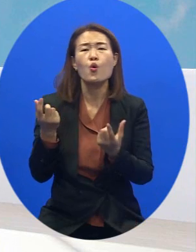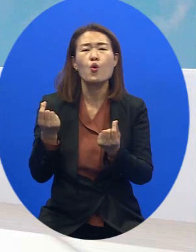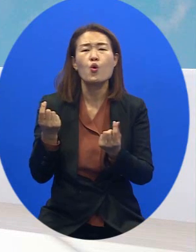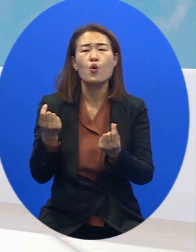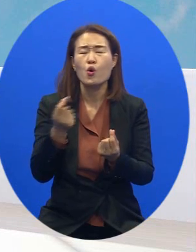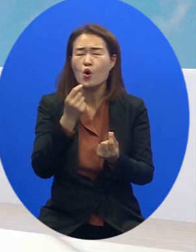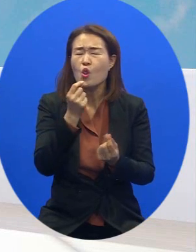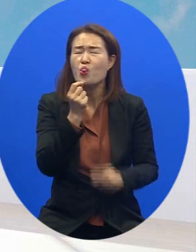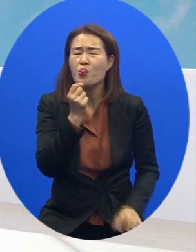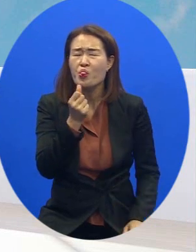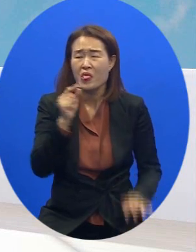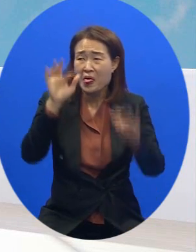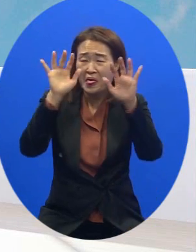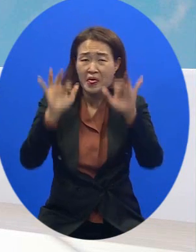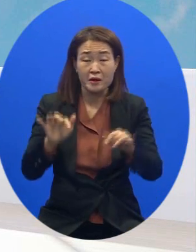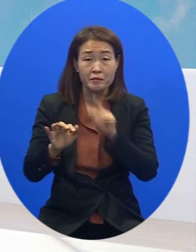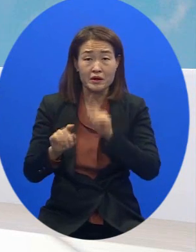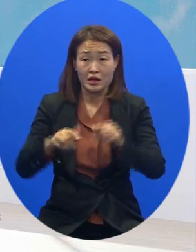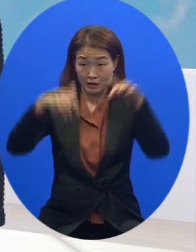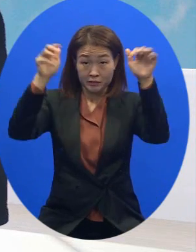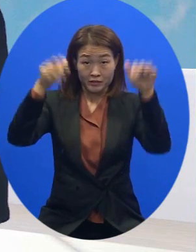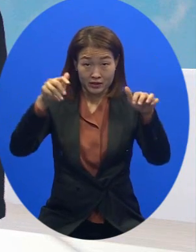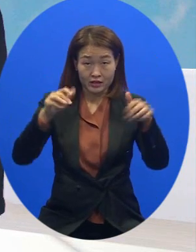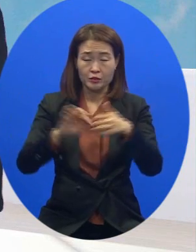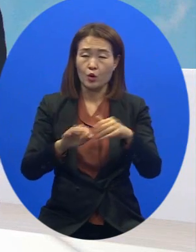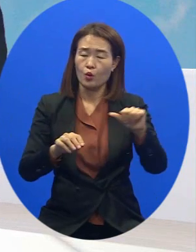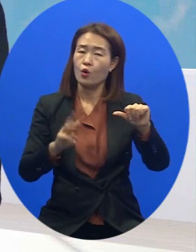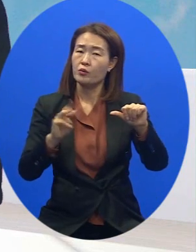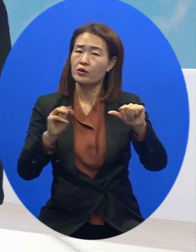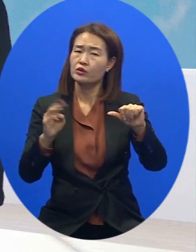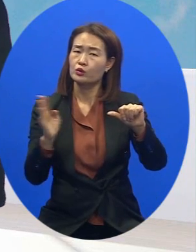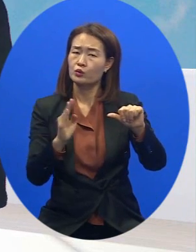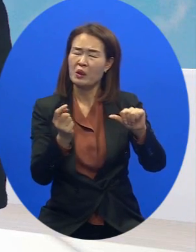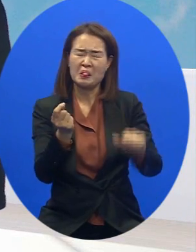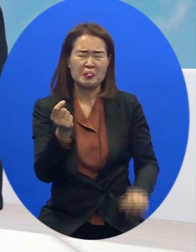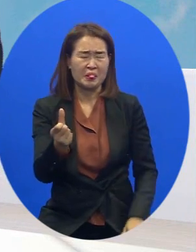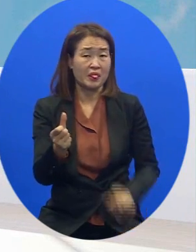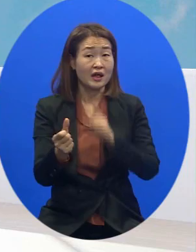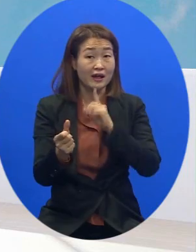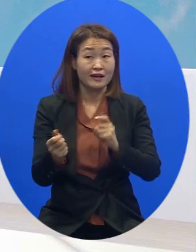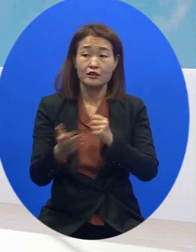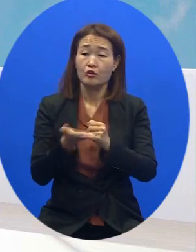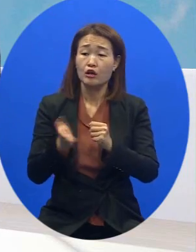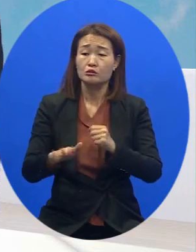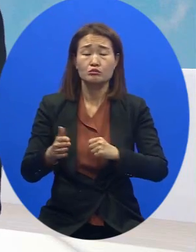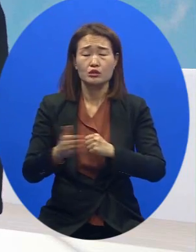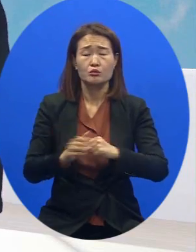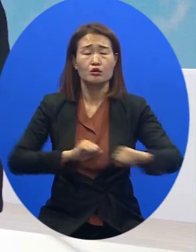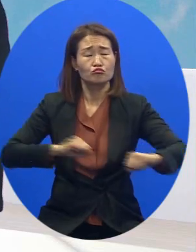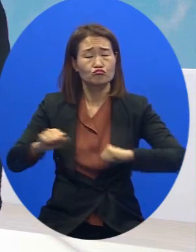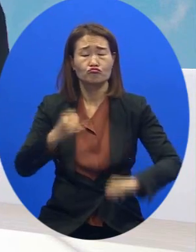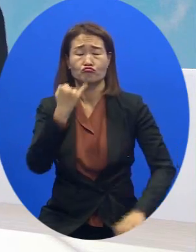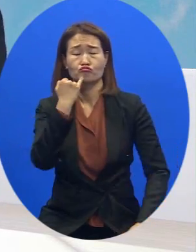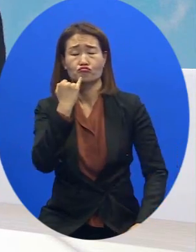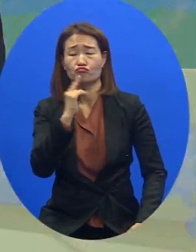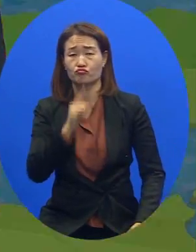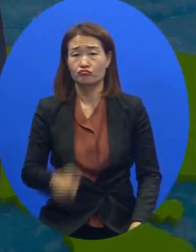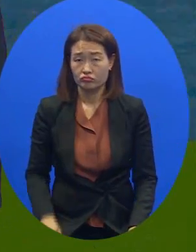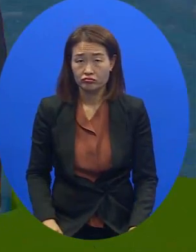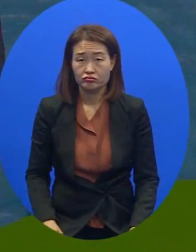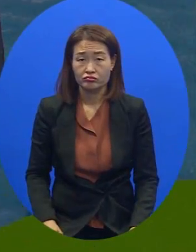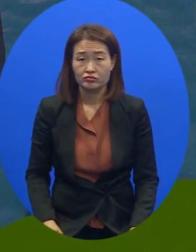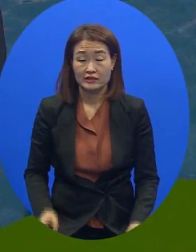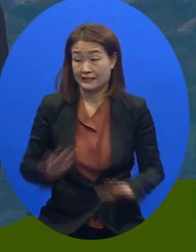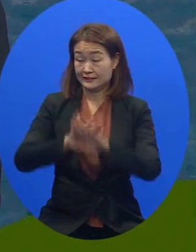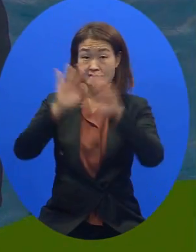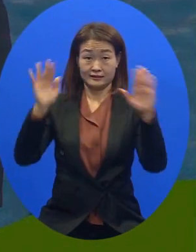눈이 내리겠습니다. 비로 내린다면 5mm 미만의 적은 양이 예상돼 활동에 큰 불편은 없겠습니다.